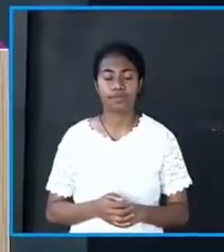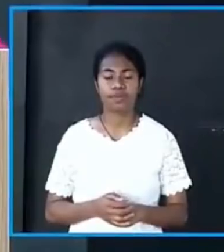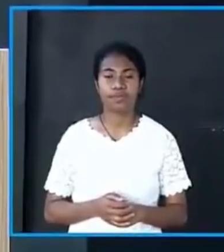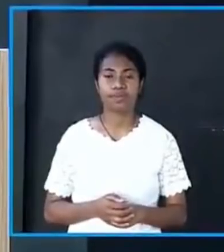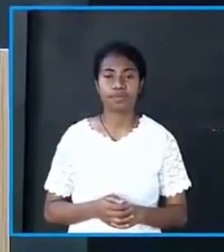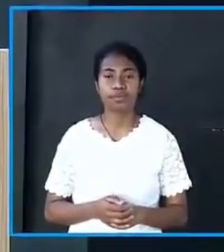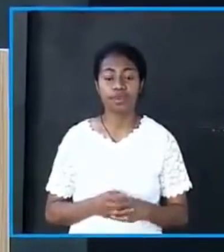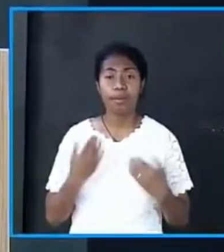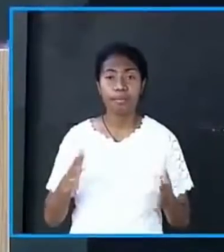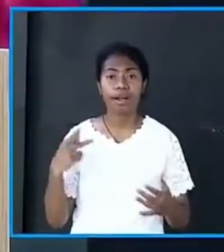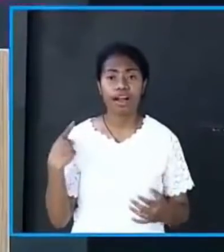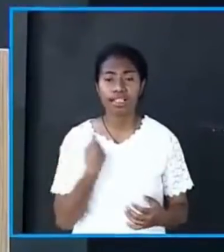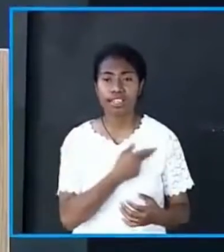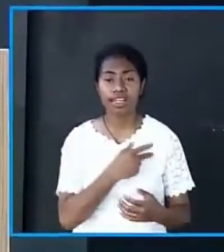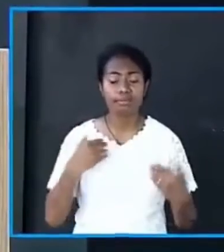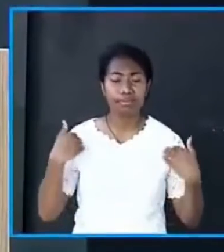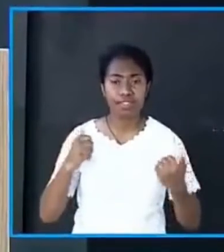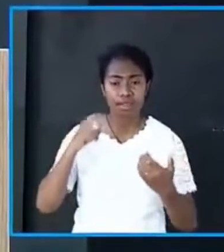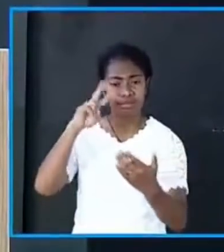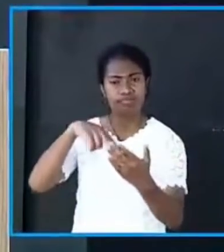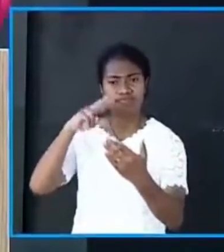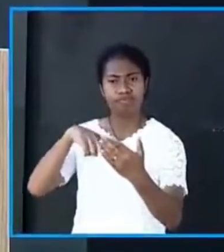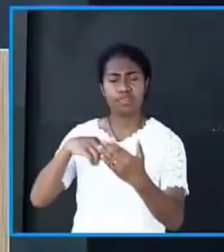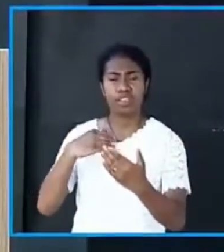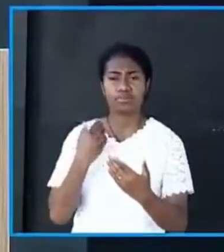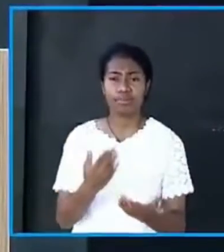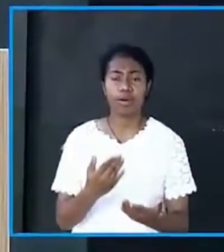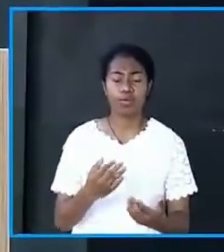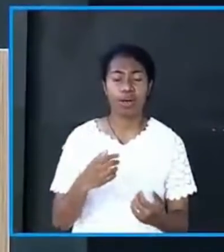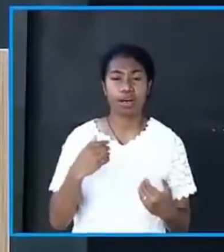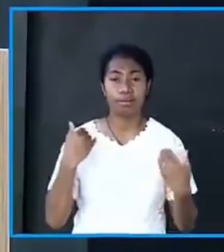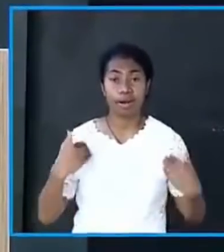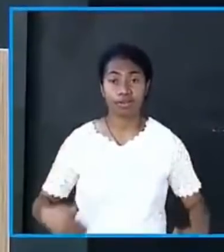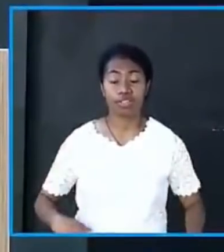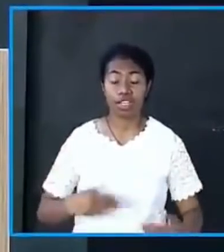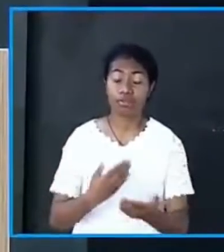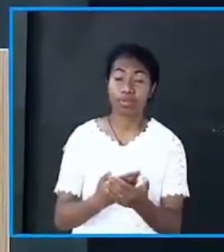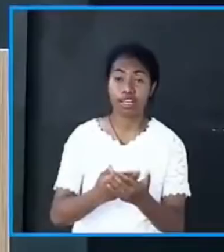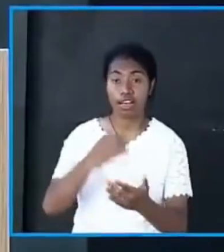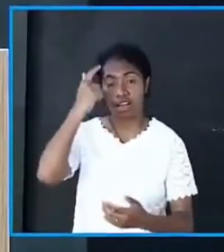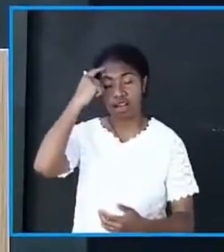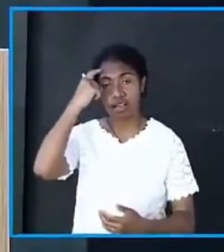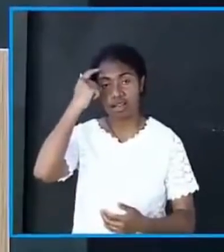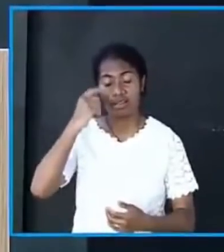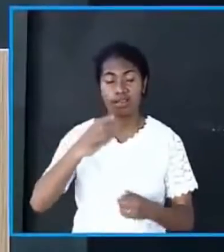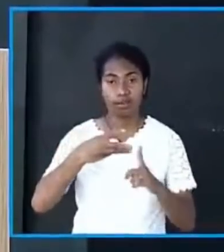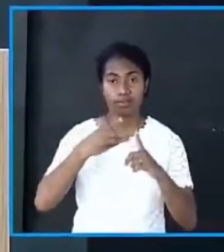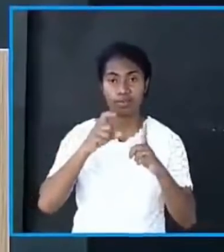maka kita bisa lihat bahwa manusia diberikan akal budi